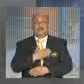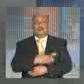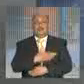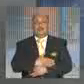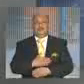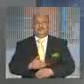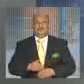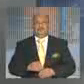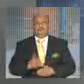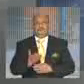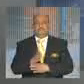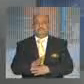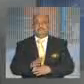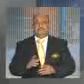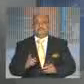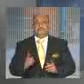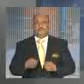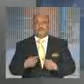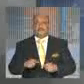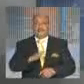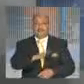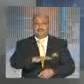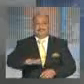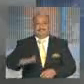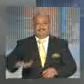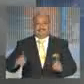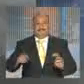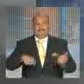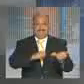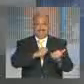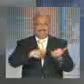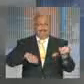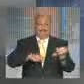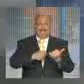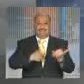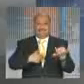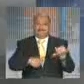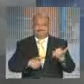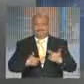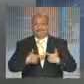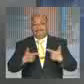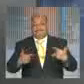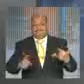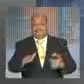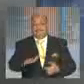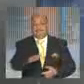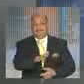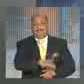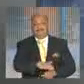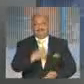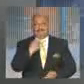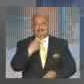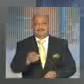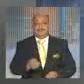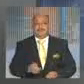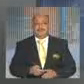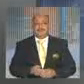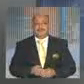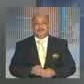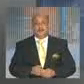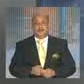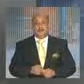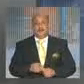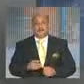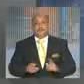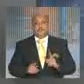موسيقي مميز للأوركستر السيمفوني التونسي الموجه للأطفال، عرض تناغمت فيه الصور الكرتونية مع أشهر